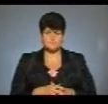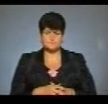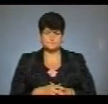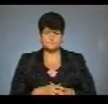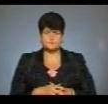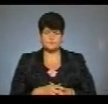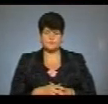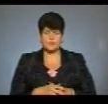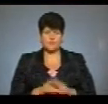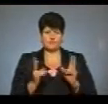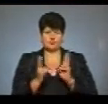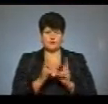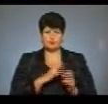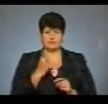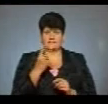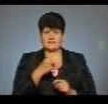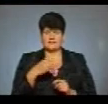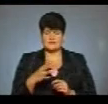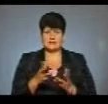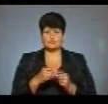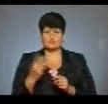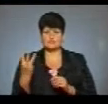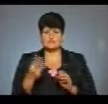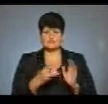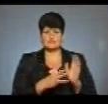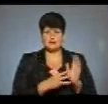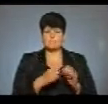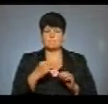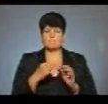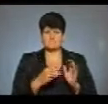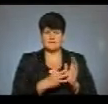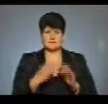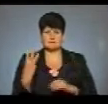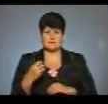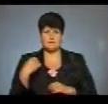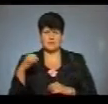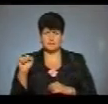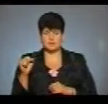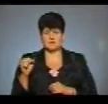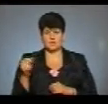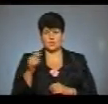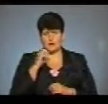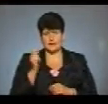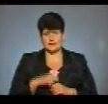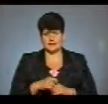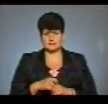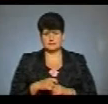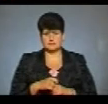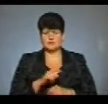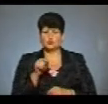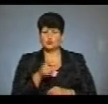У сутичці, яка тривала 2 хвилини, з рахунком 8-3 переміг українець Дмитро Мілов. Він дуже сильний,